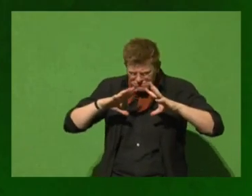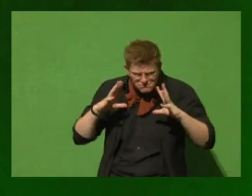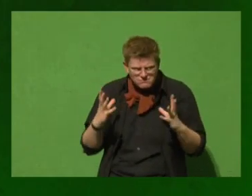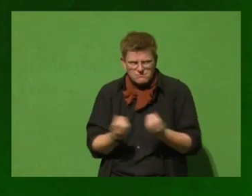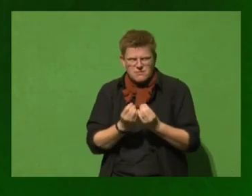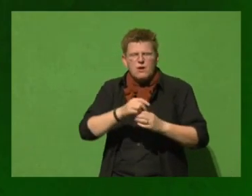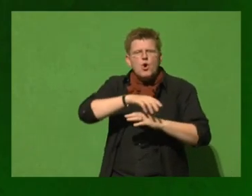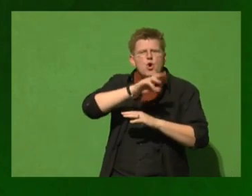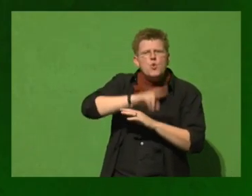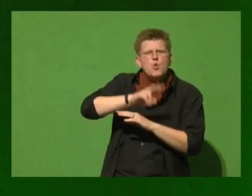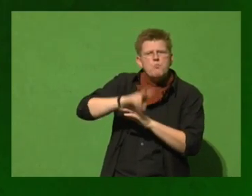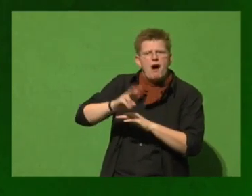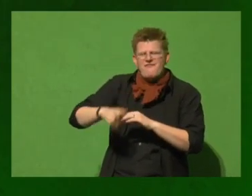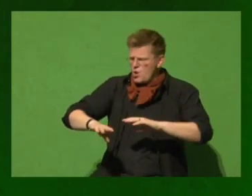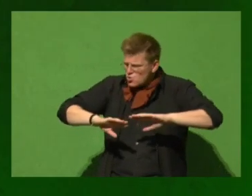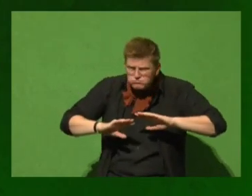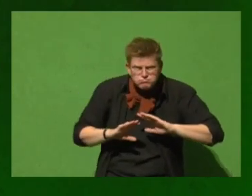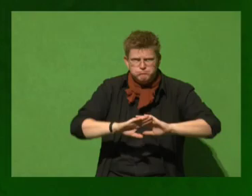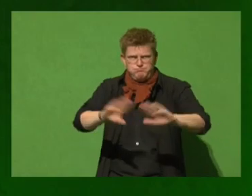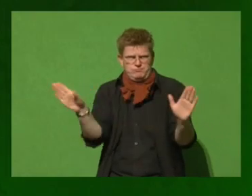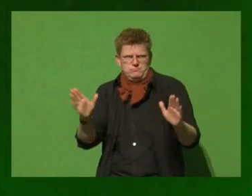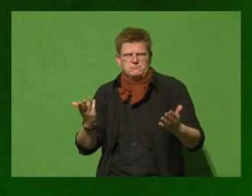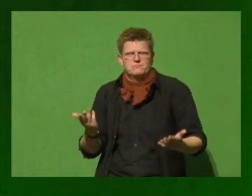kompletten Neuanfang